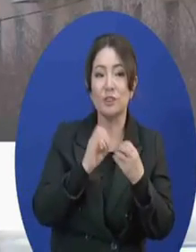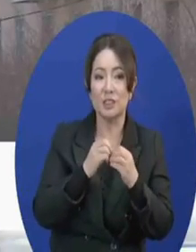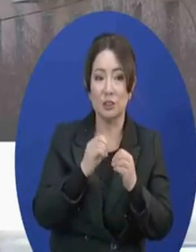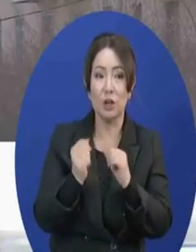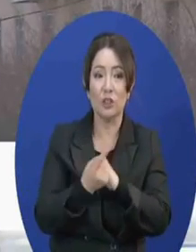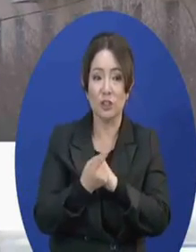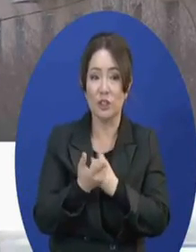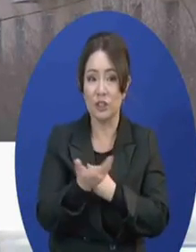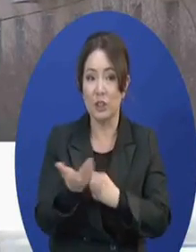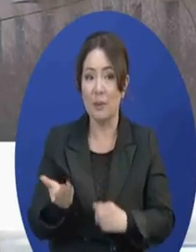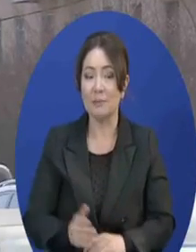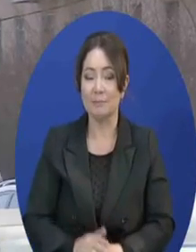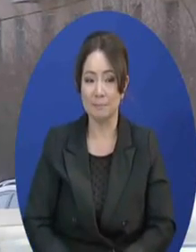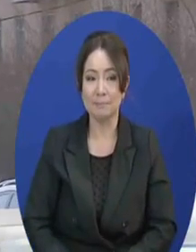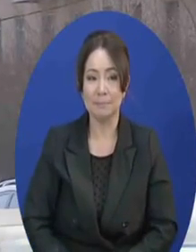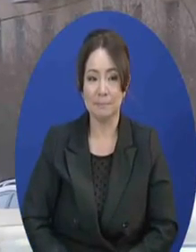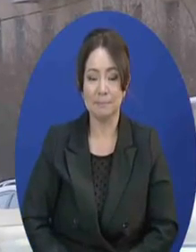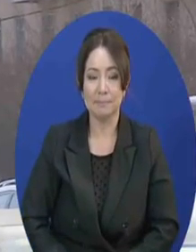онцоллоо.